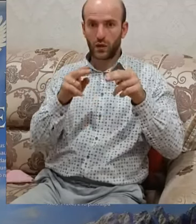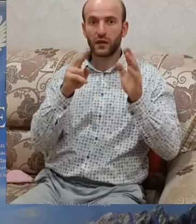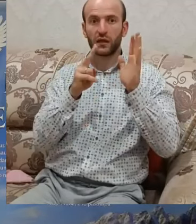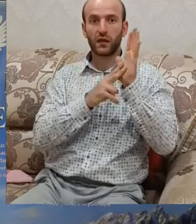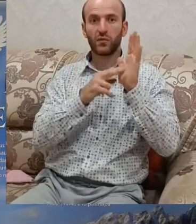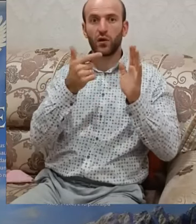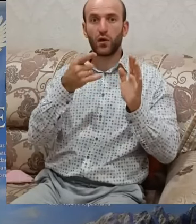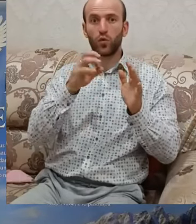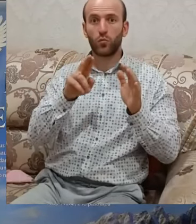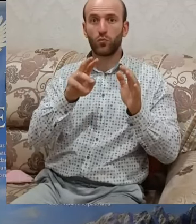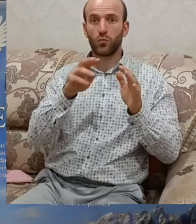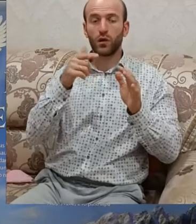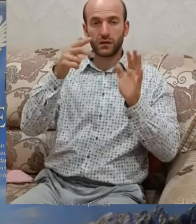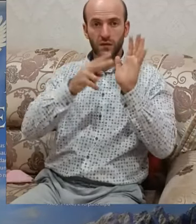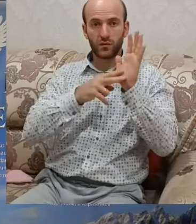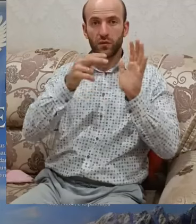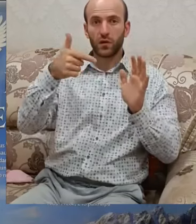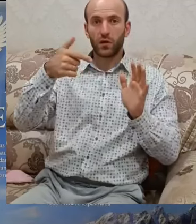громами.